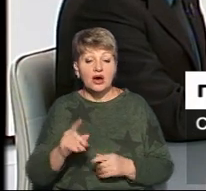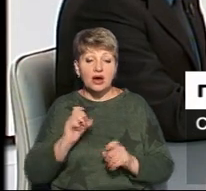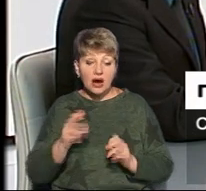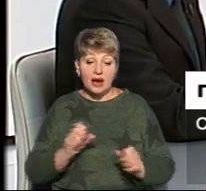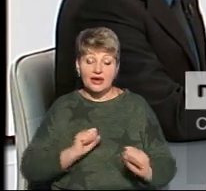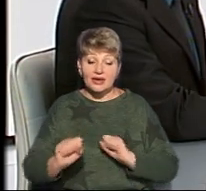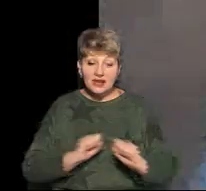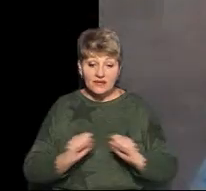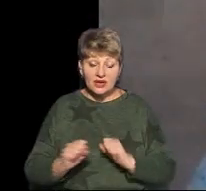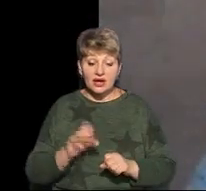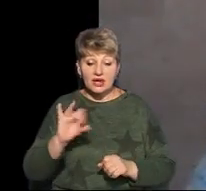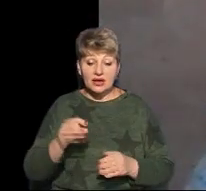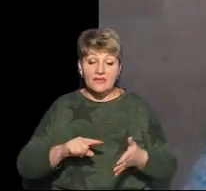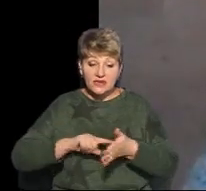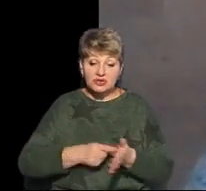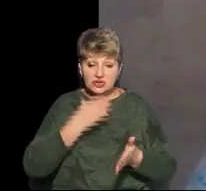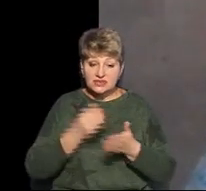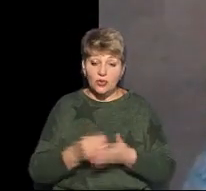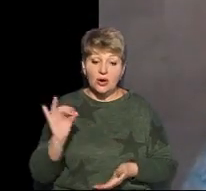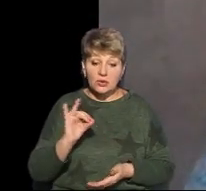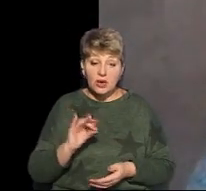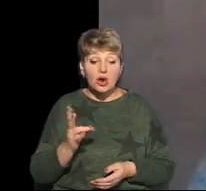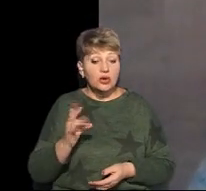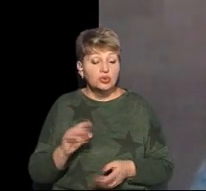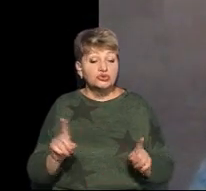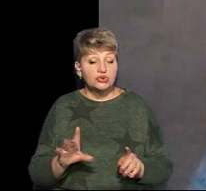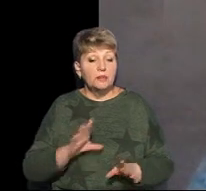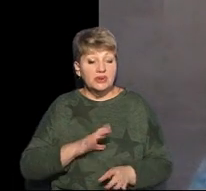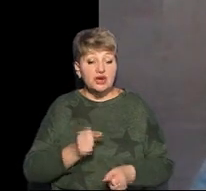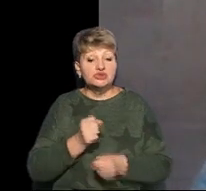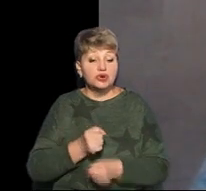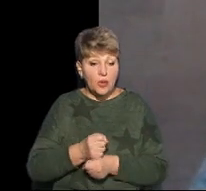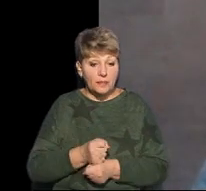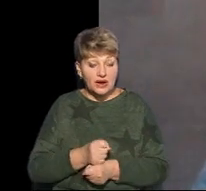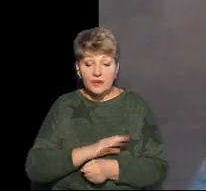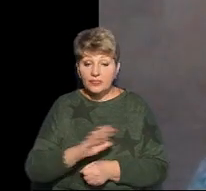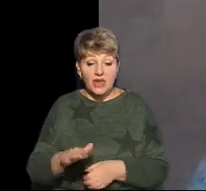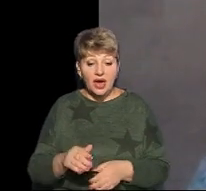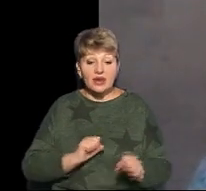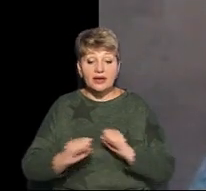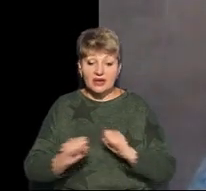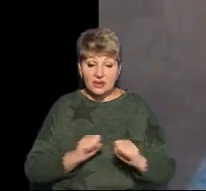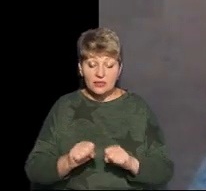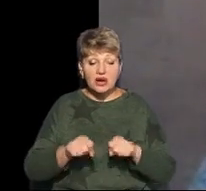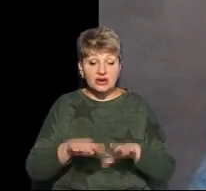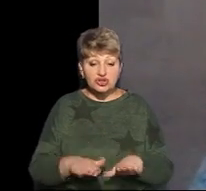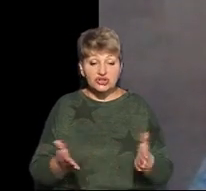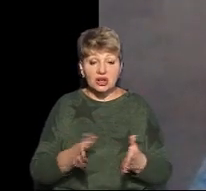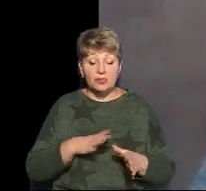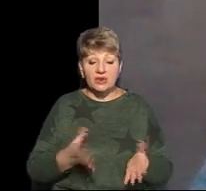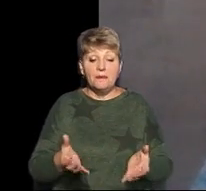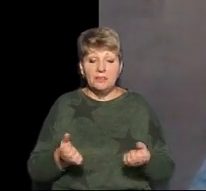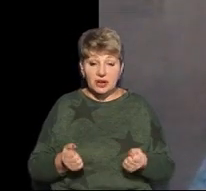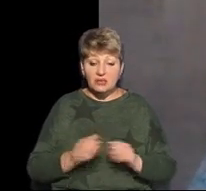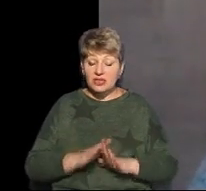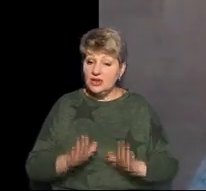свого підприємства. Але те, що було зроблено недолугим керівництвом міста, ті рішення, які були прийняті, і не